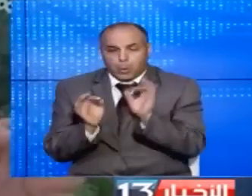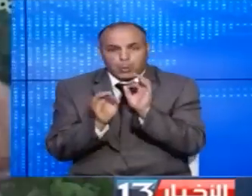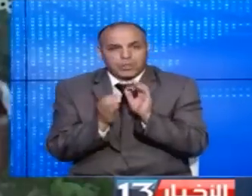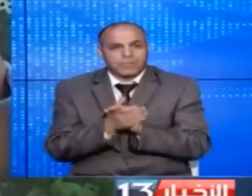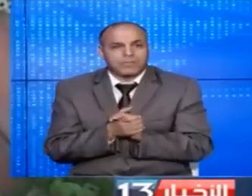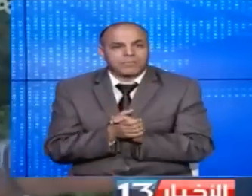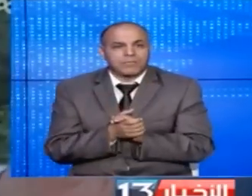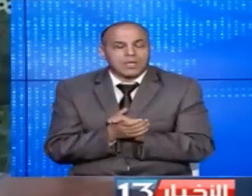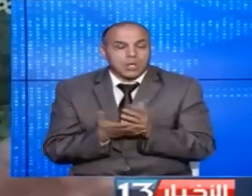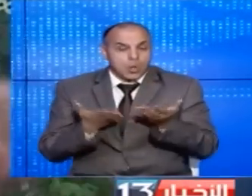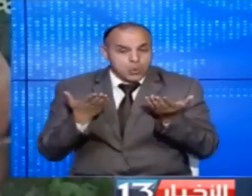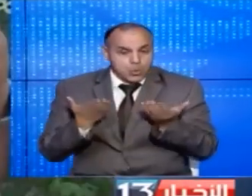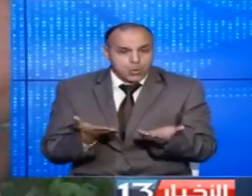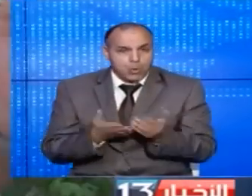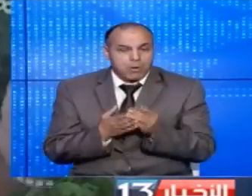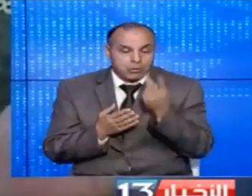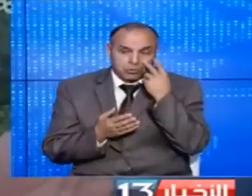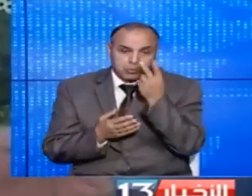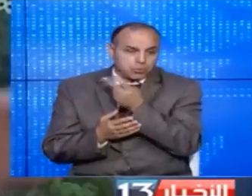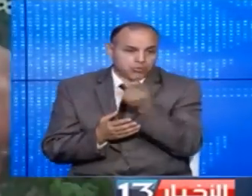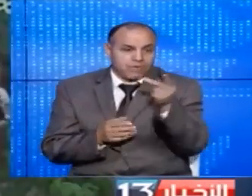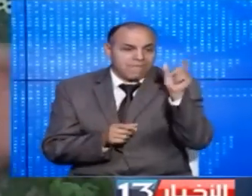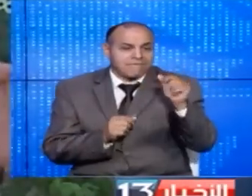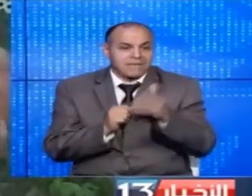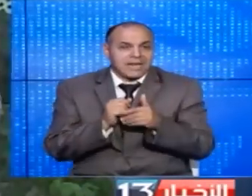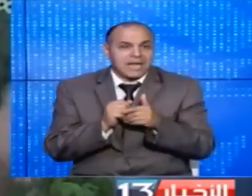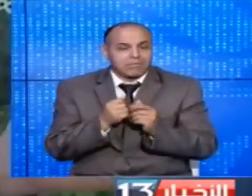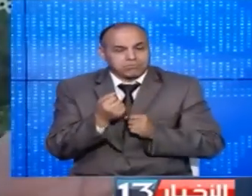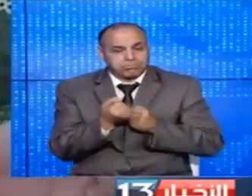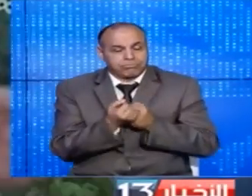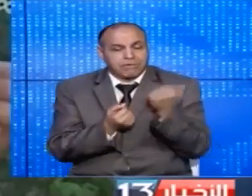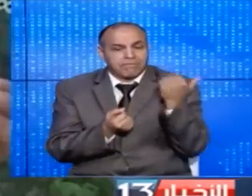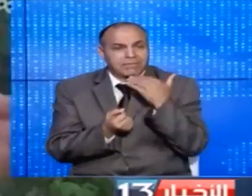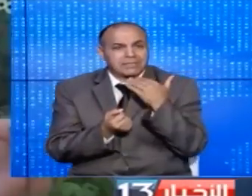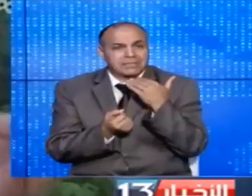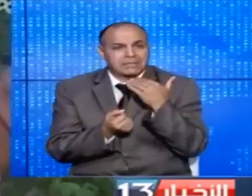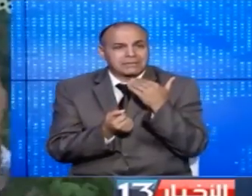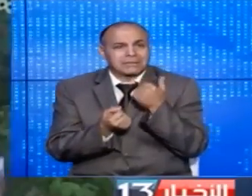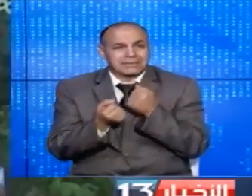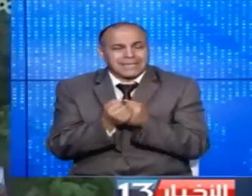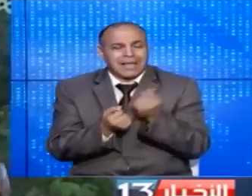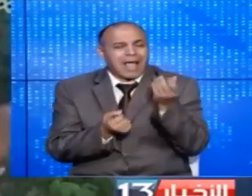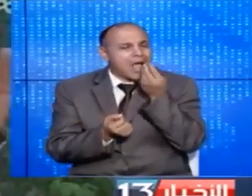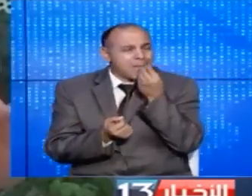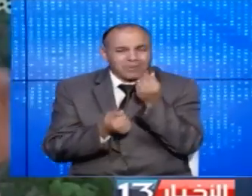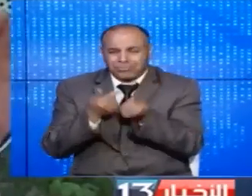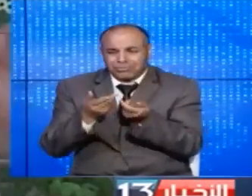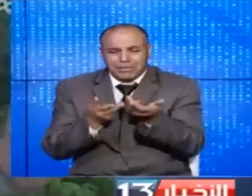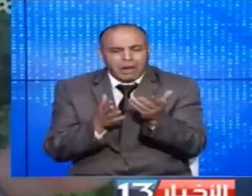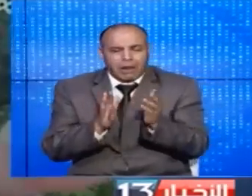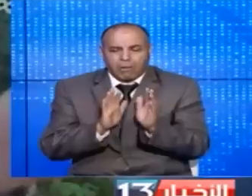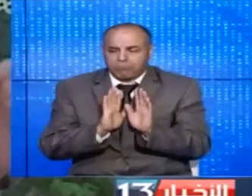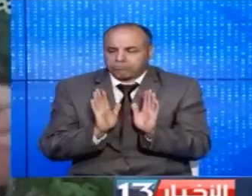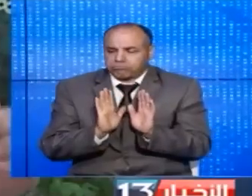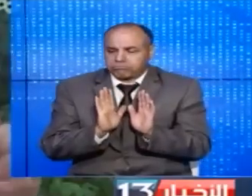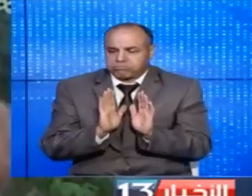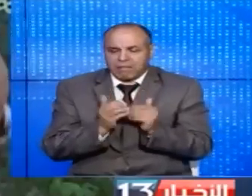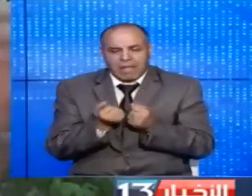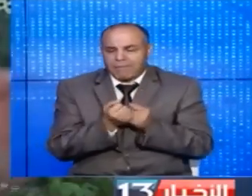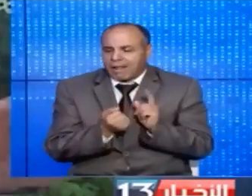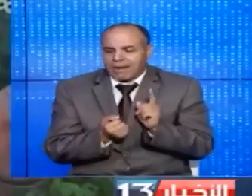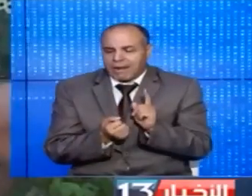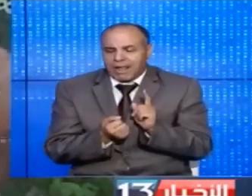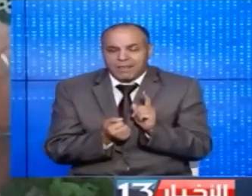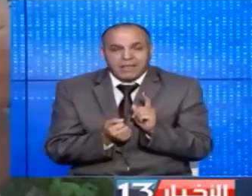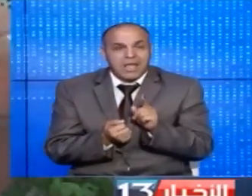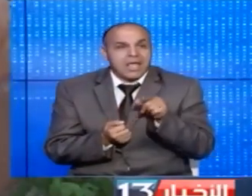انه اليوم نغزروا الفلاح ويتدعم ديريكتومون، مش نخلوا دعمته بالشعير ما توصلوش والنخاله ما توصلوش ونقولوا راه دعمناه،